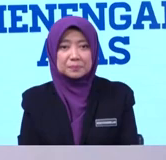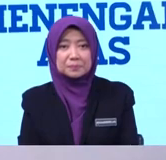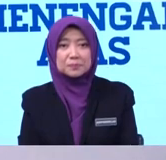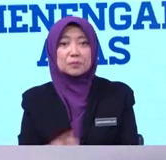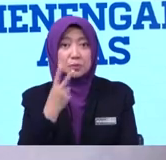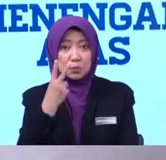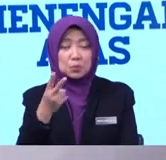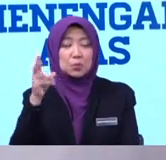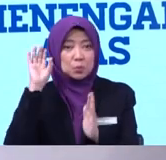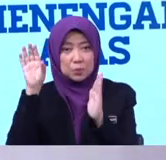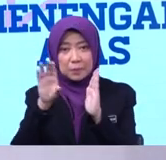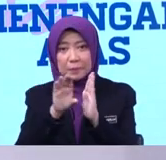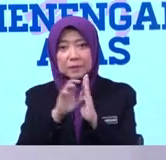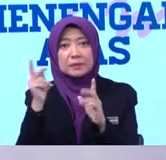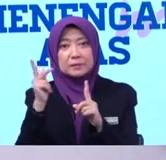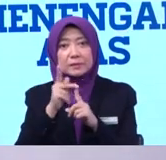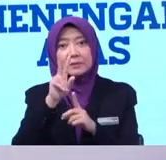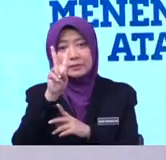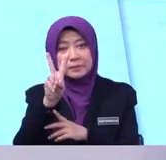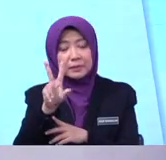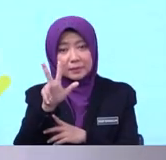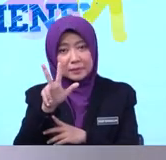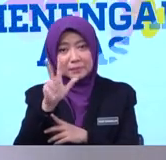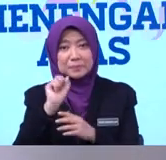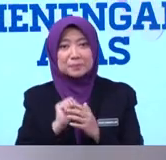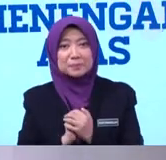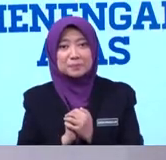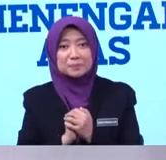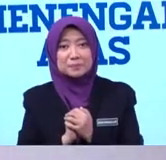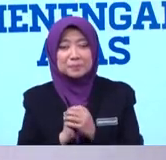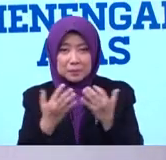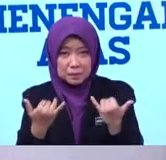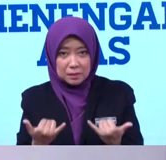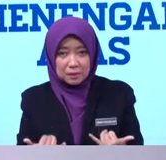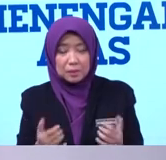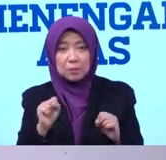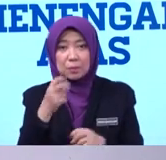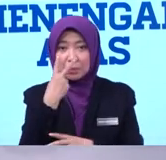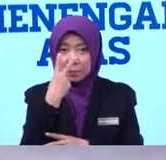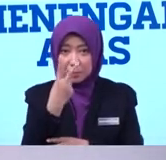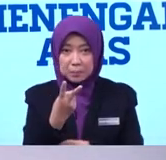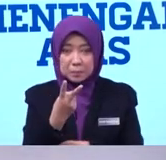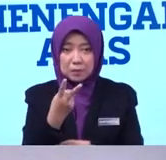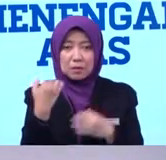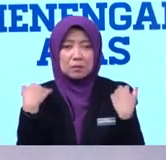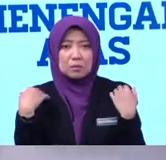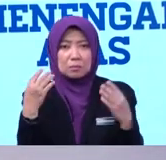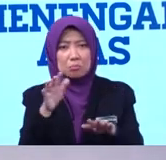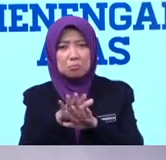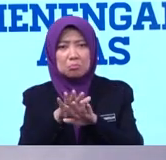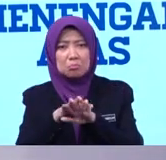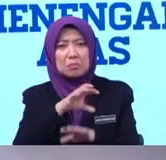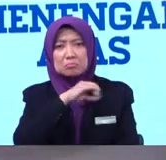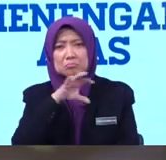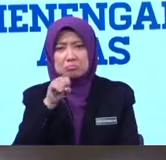kamu pula dengan gambar yang ketiga kalau penonton boleh lihat sekarang ini oke di sini kita beli lihat berbagai jenis sampah yang